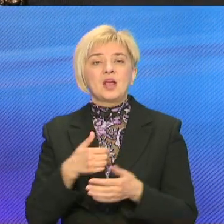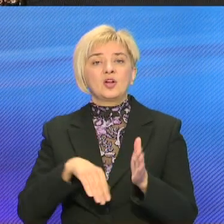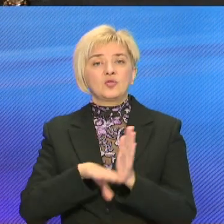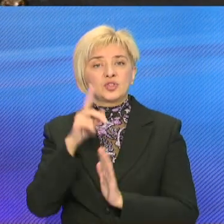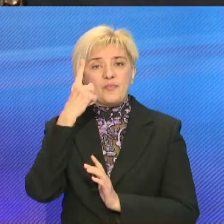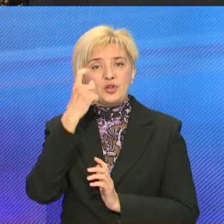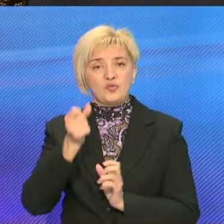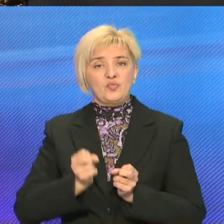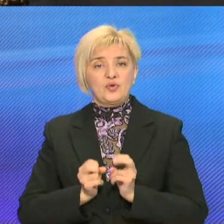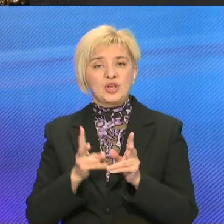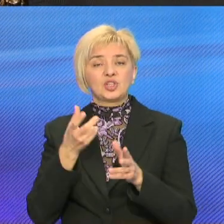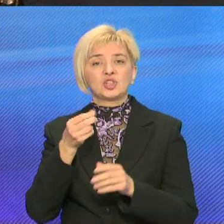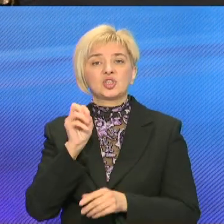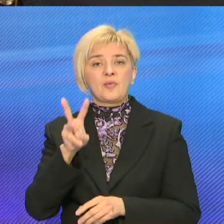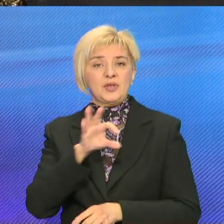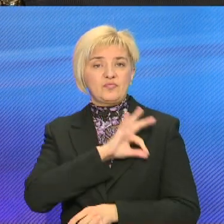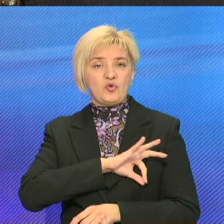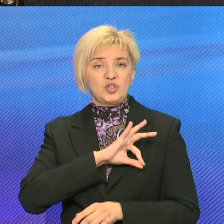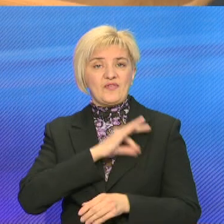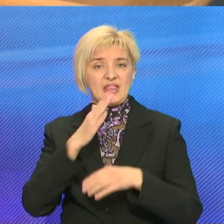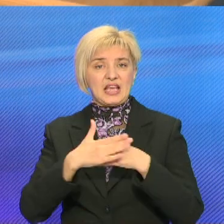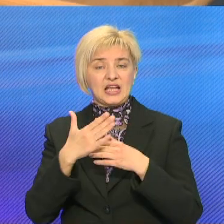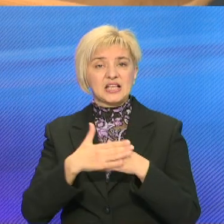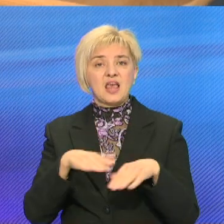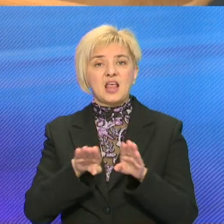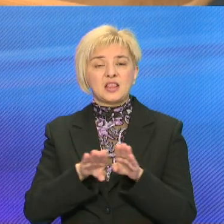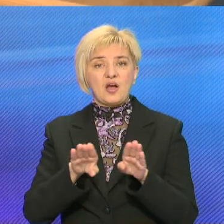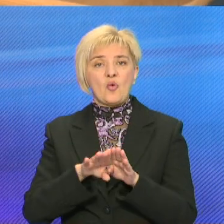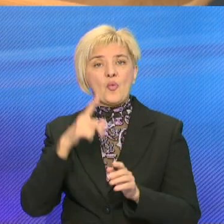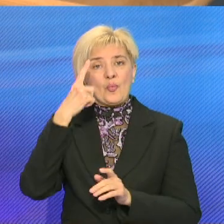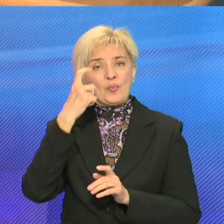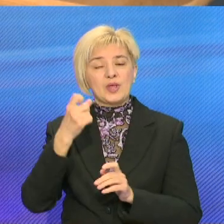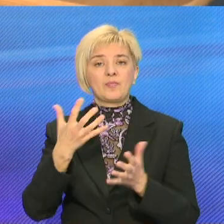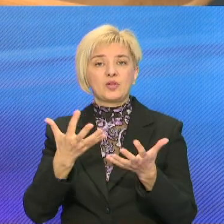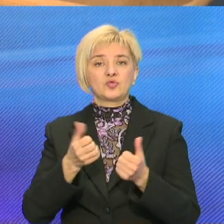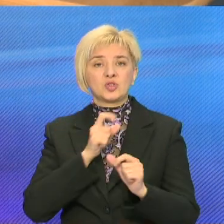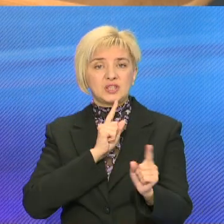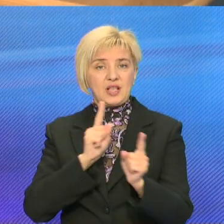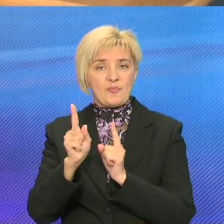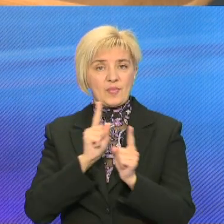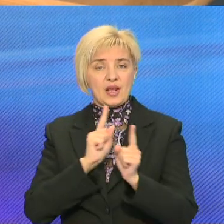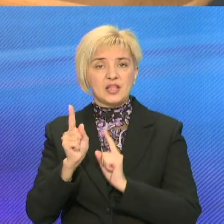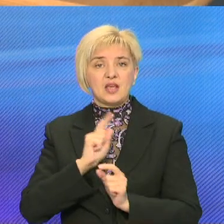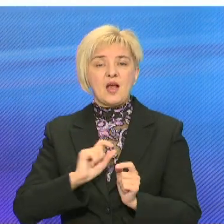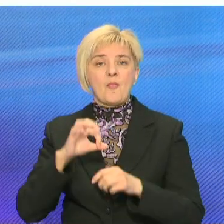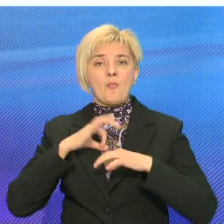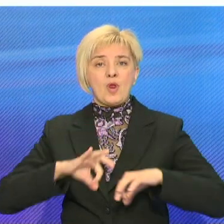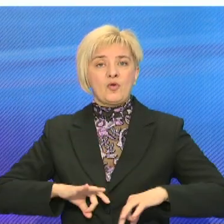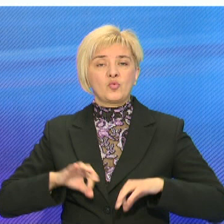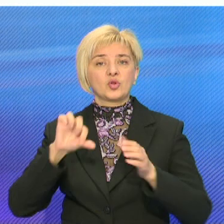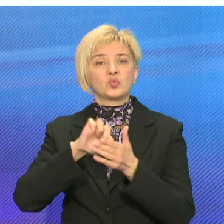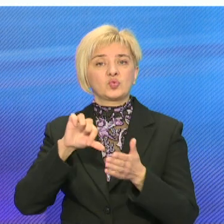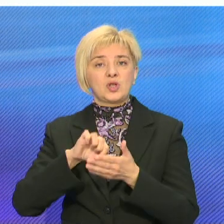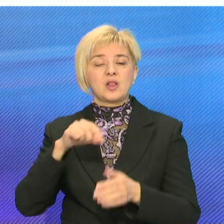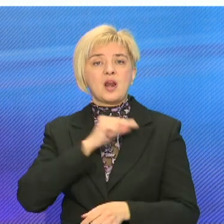меры пакарання. Такі галоўны пасыл атрымала працоўная нарада пракуратуры Гродзенскай вобласці з удзелам супрацоўнікаў ВУЗ.